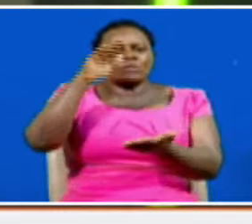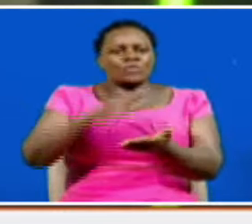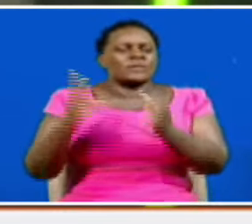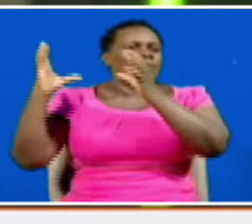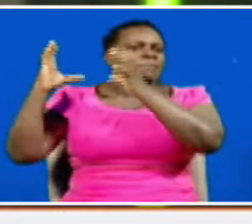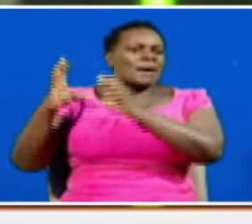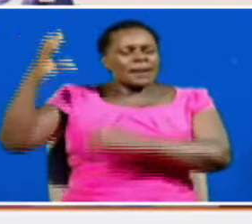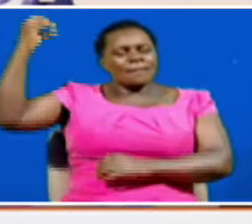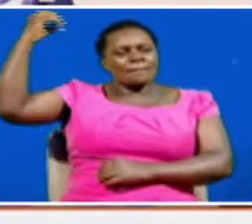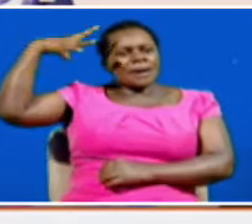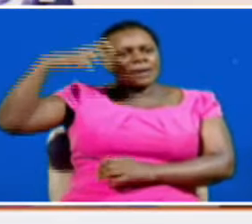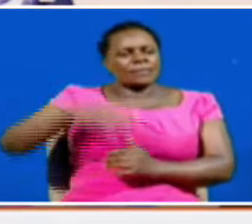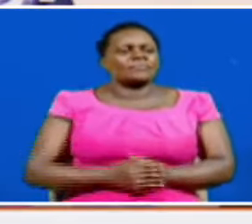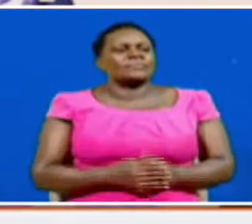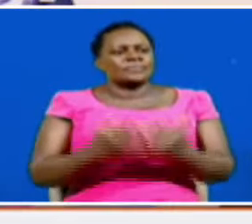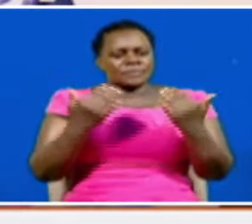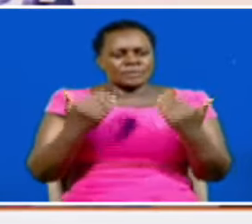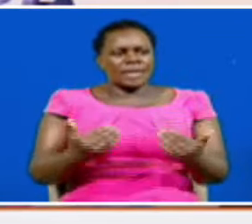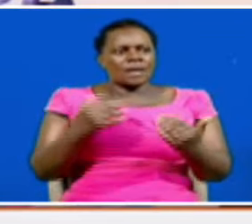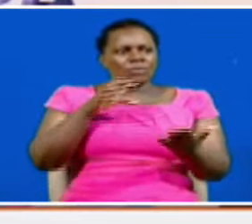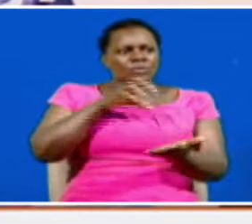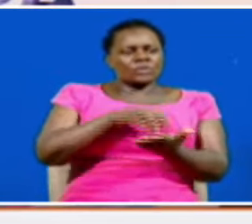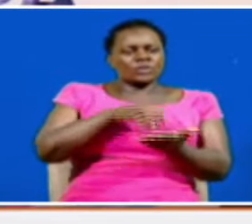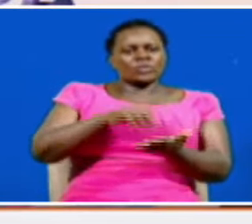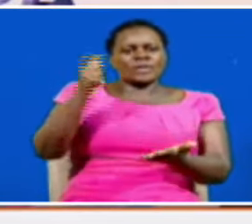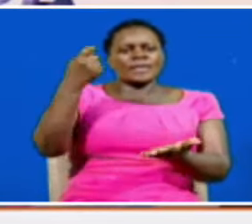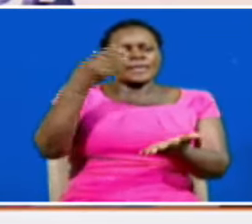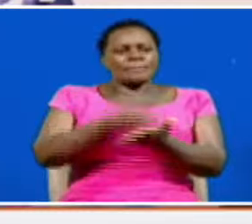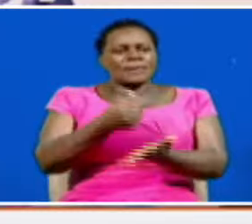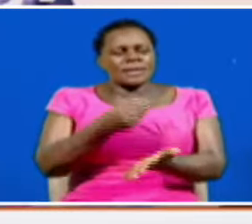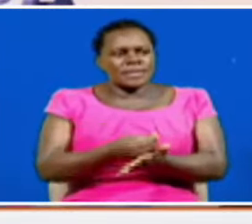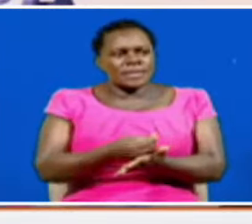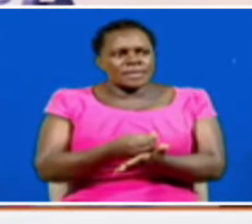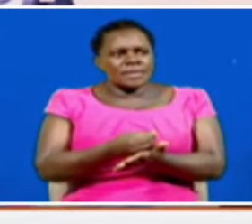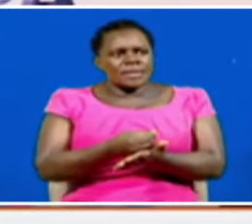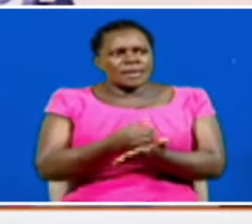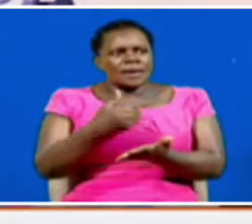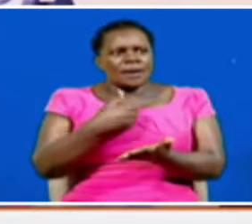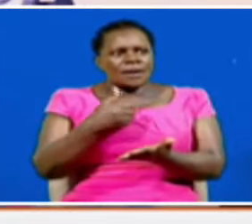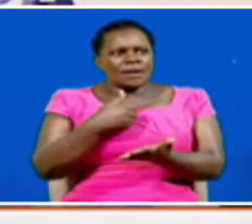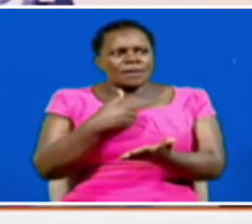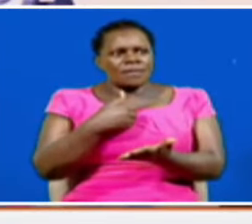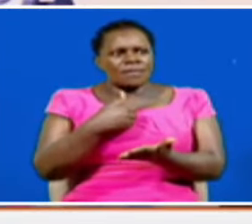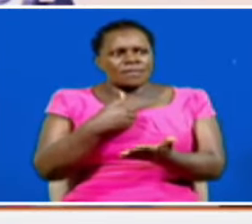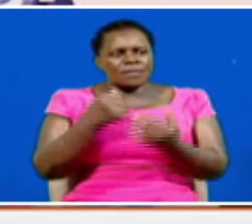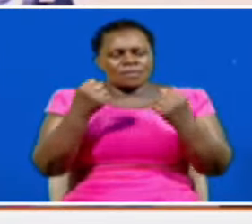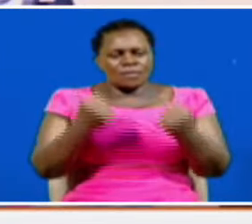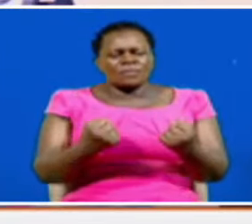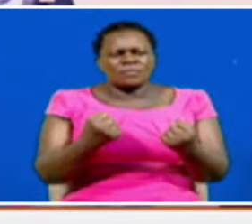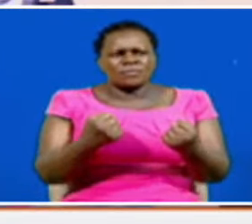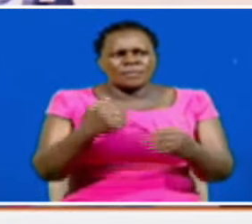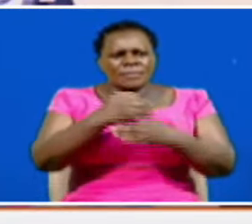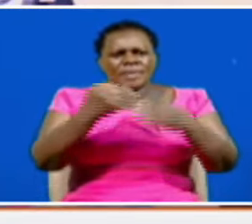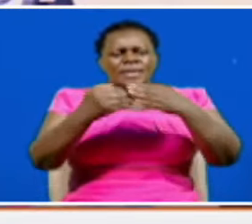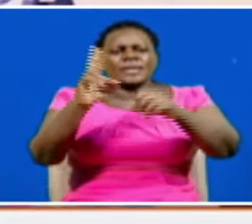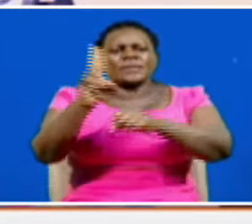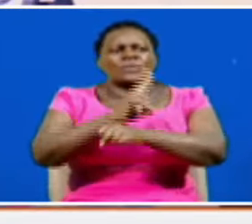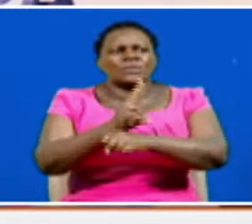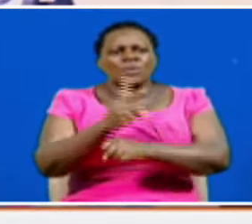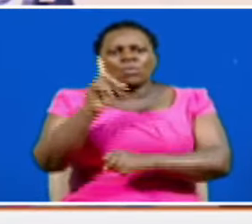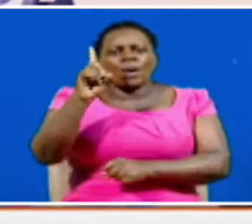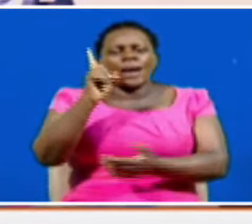ya umeme nchini. The current appreciation of the Kenyan shilling that we have seen has had the foreign exchange adjustment of the end user bills reduced